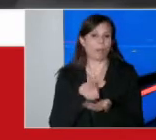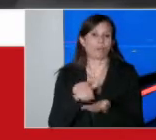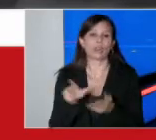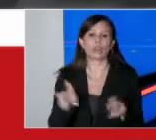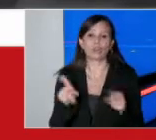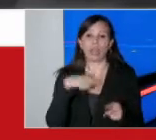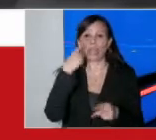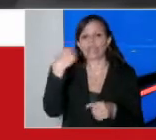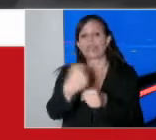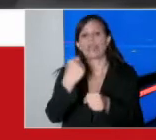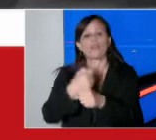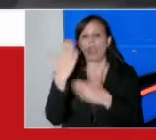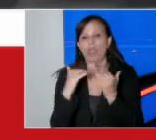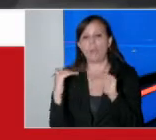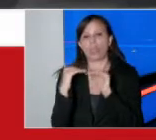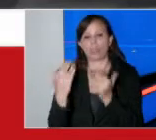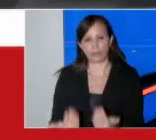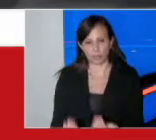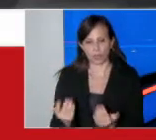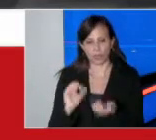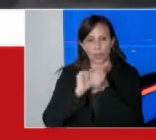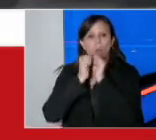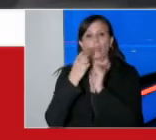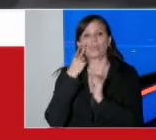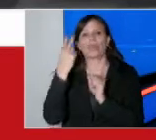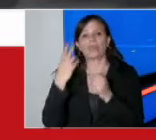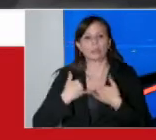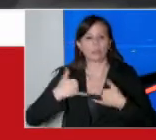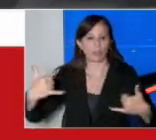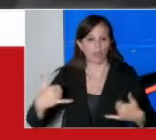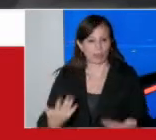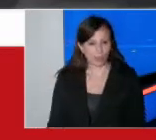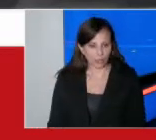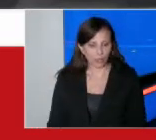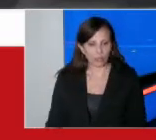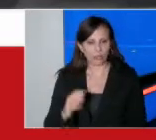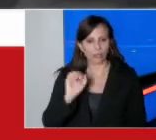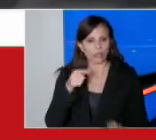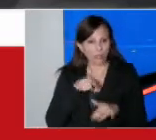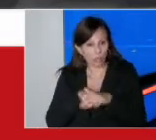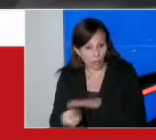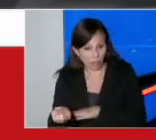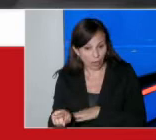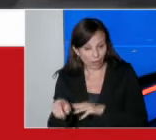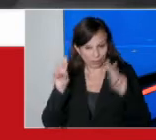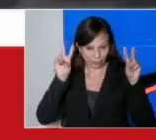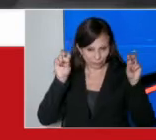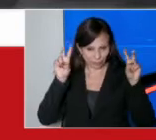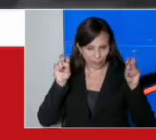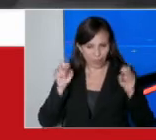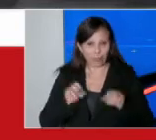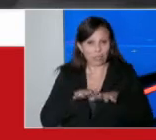להגיד, נפעל בהתאם, או נראה איך זה מתפתח. ברגע שזה יברח באיזשהו מקום,